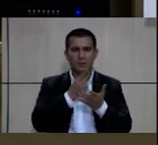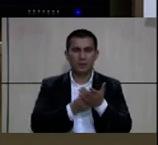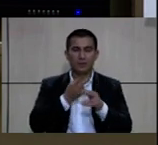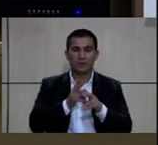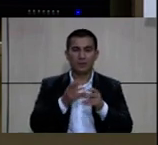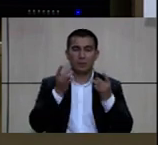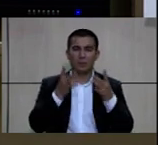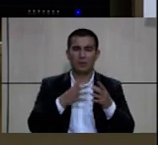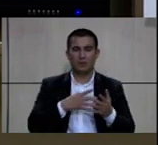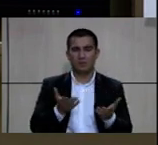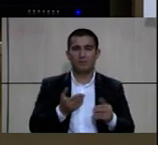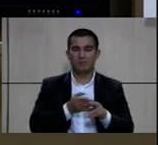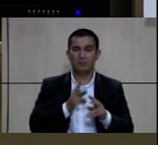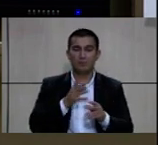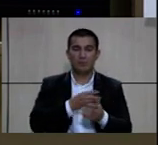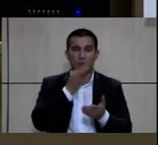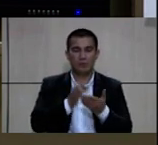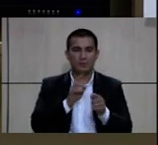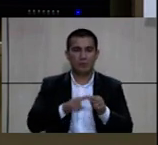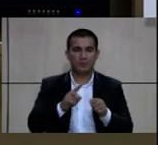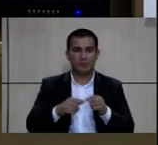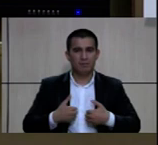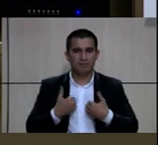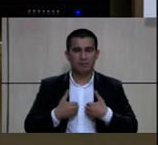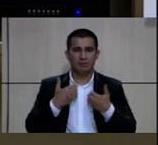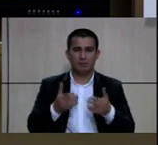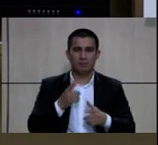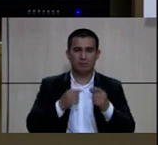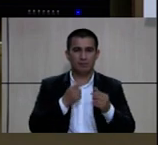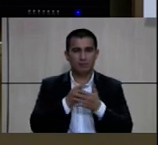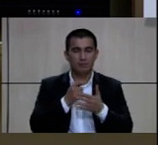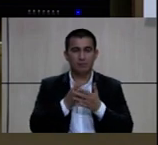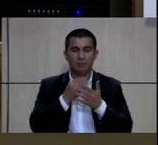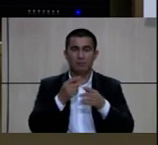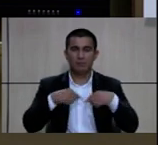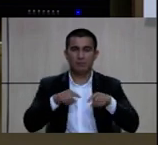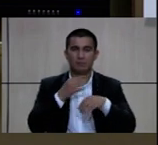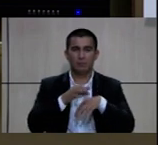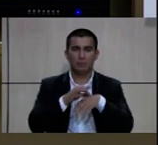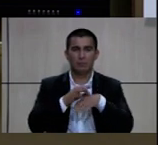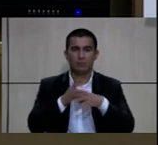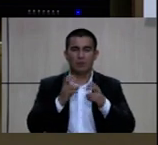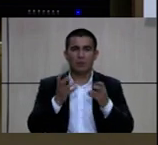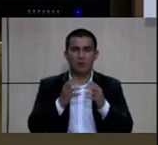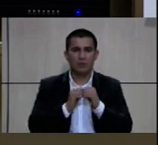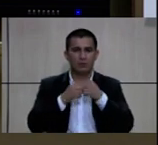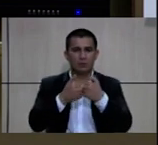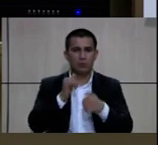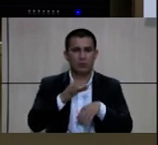belgilangan. Demak, boshladik. Sut emizuvchilarning terisi nima bilan